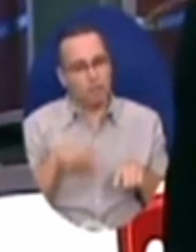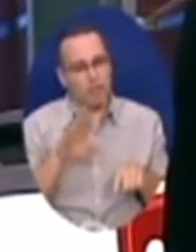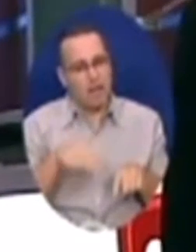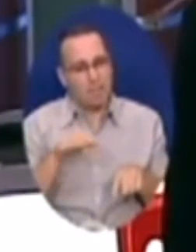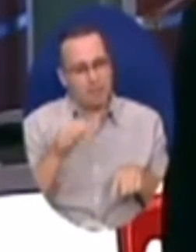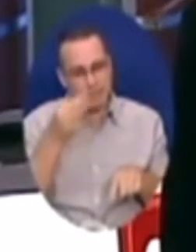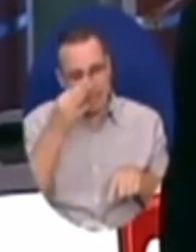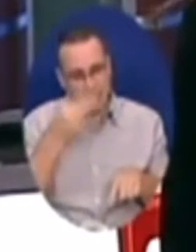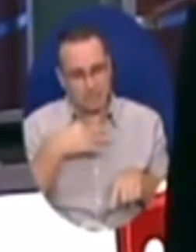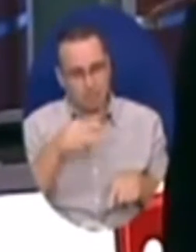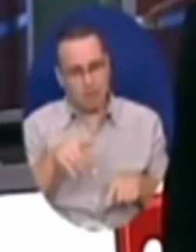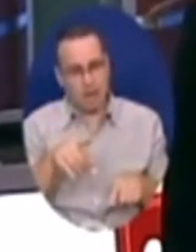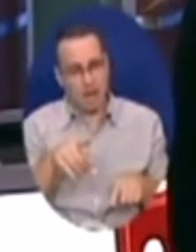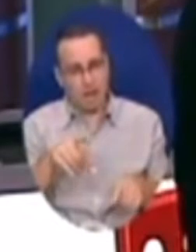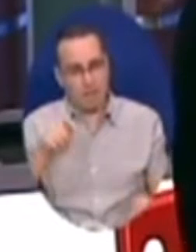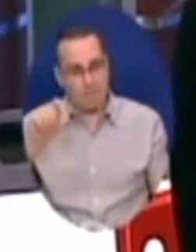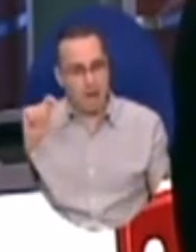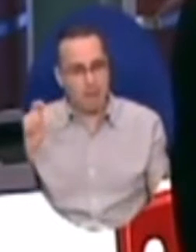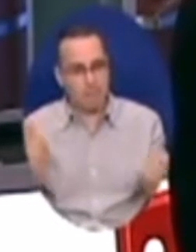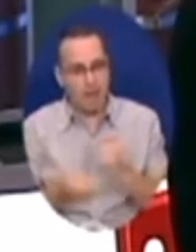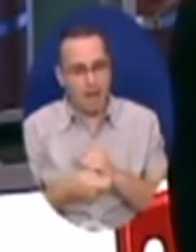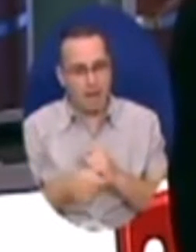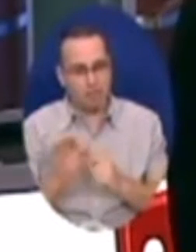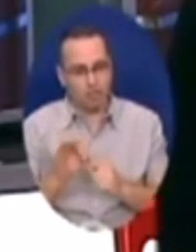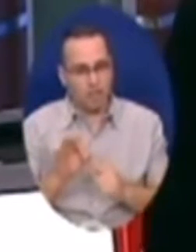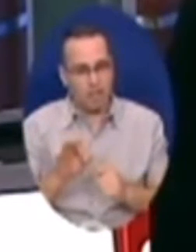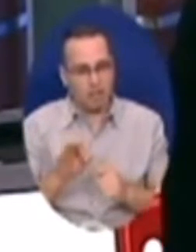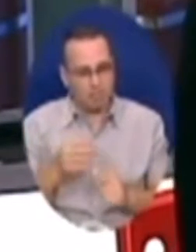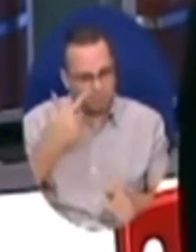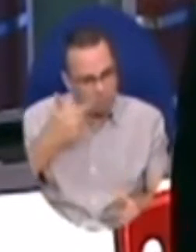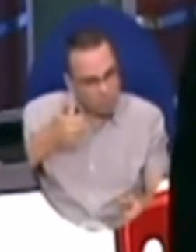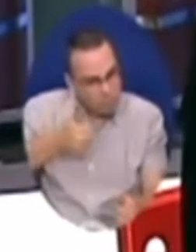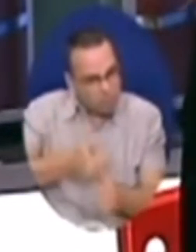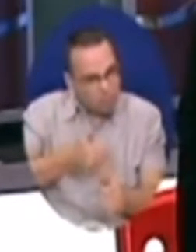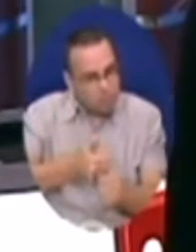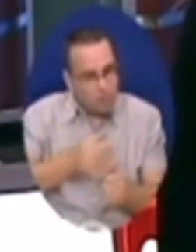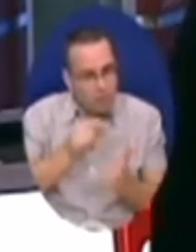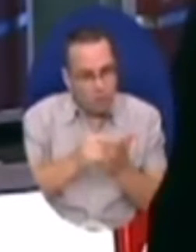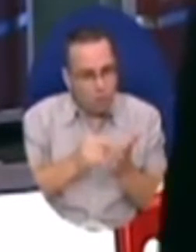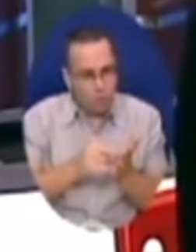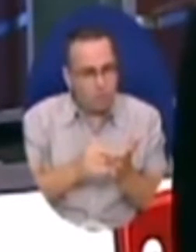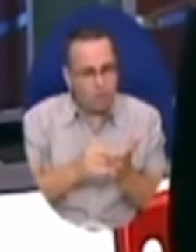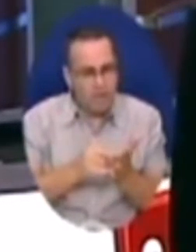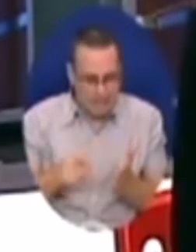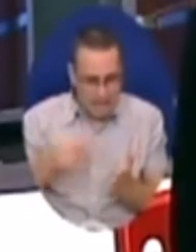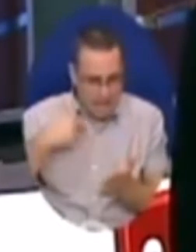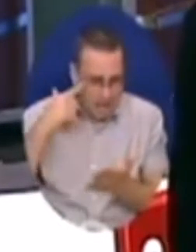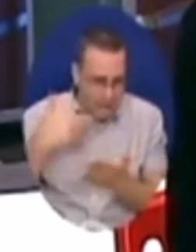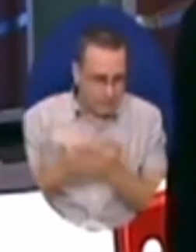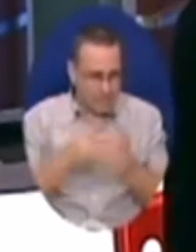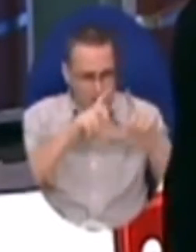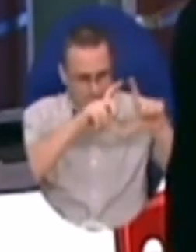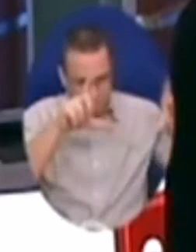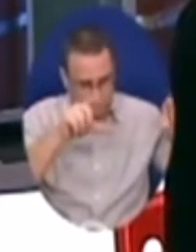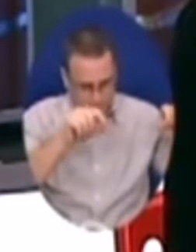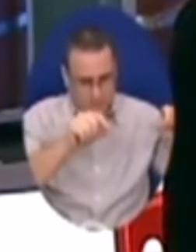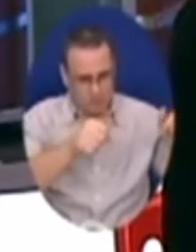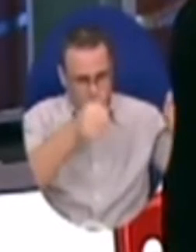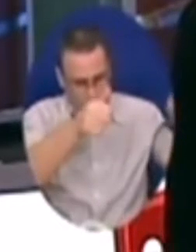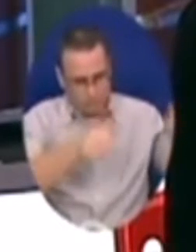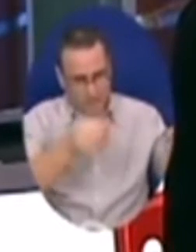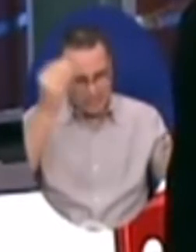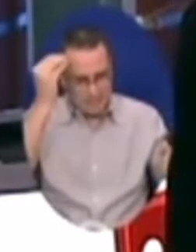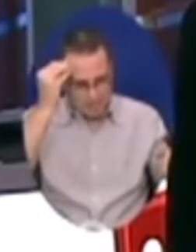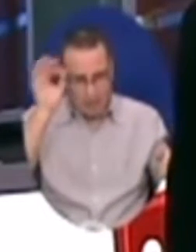לעשות מהפכה גדולה לחלוטין בכל העניין של אכיפת חוקי עבודה. ההצעה הזאת לא עומדת לבדה, היא חלק מהתארגנות שלי ושל חברי